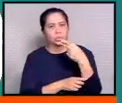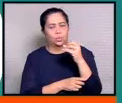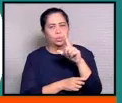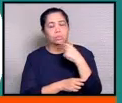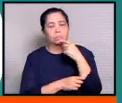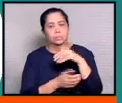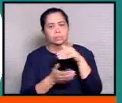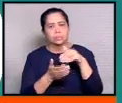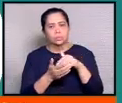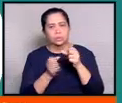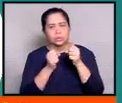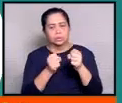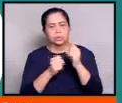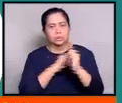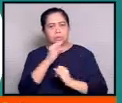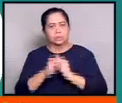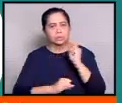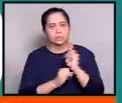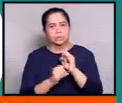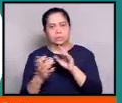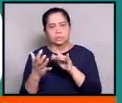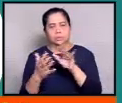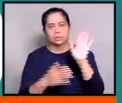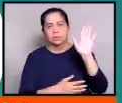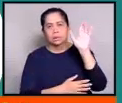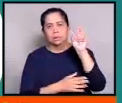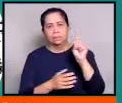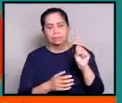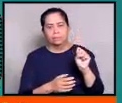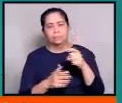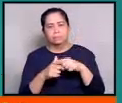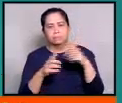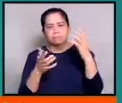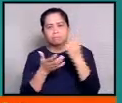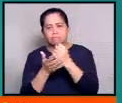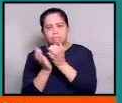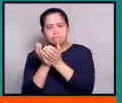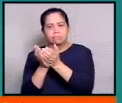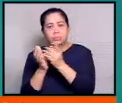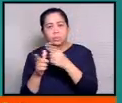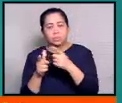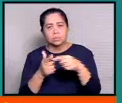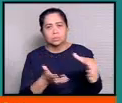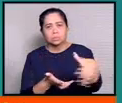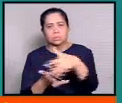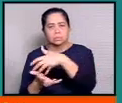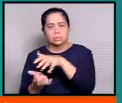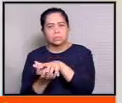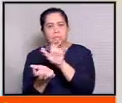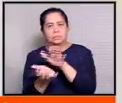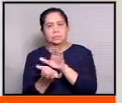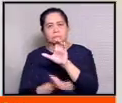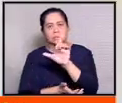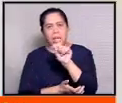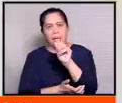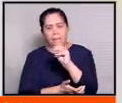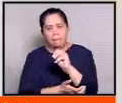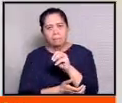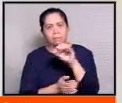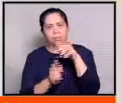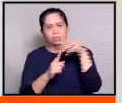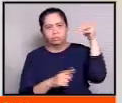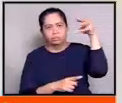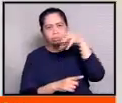ng Center for Strategic and International Studies ng Amerika, kumukuha ang mga bangka ng mga taklobo o clams. Sa isa pang